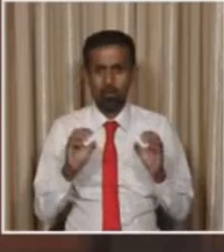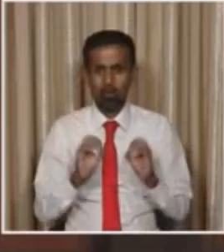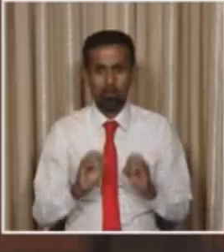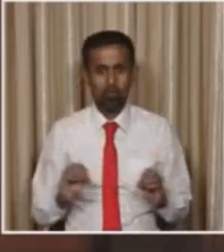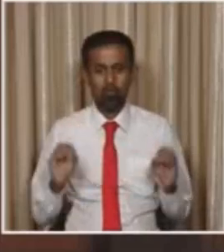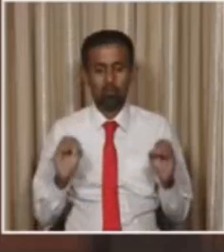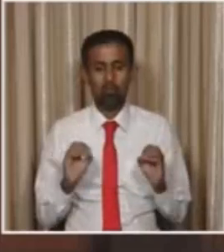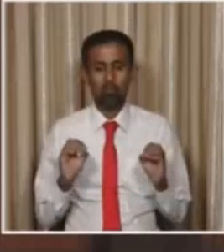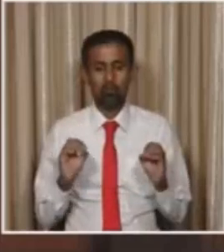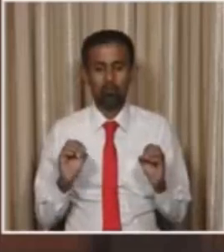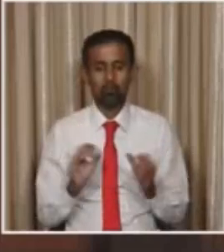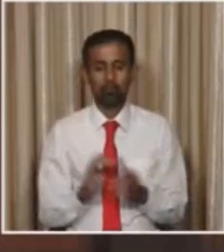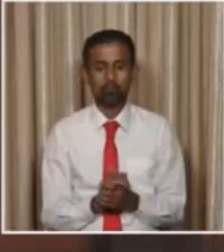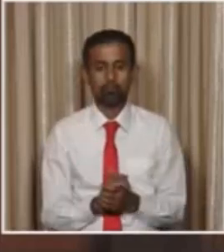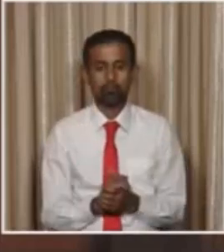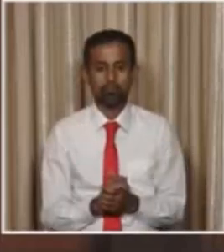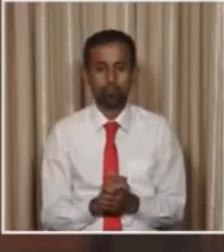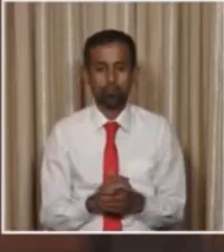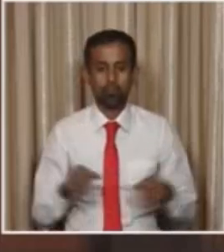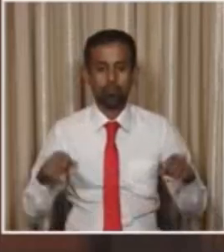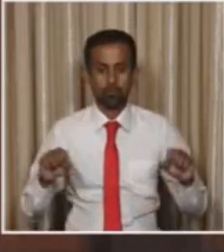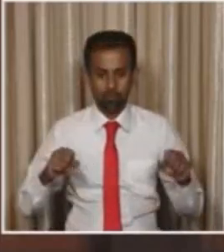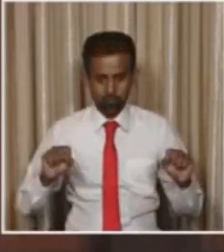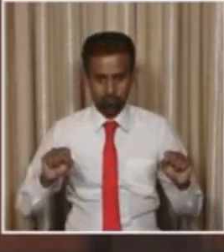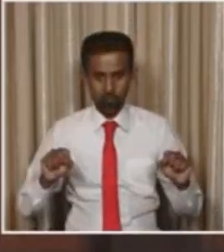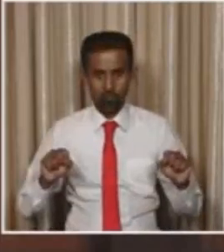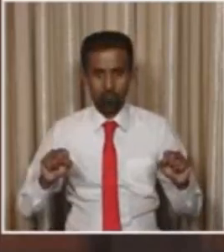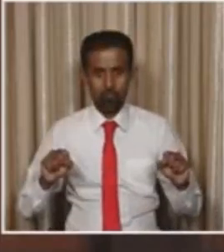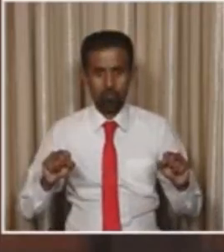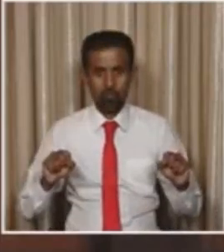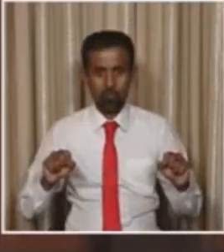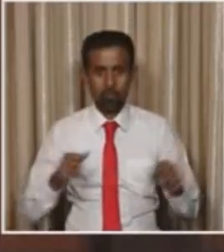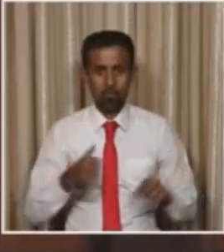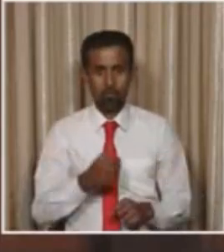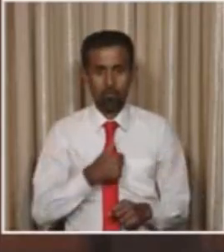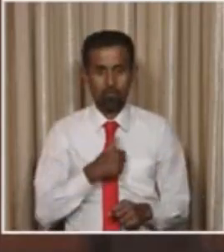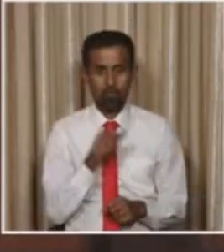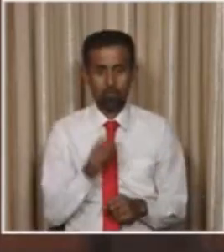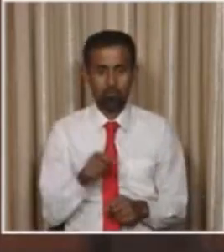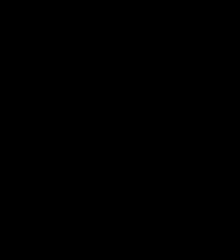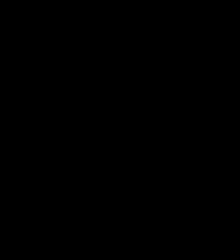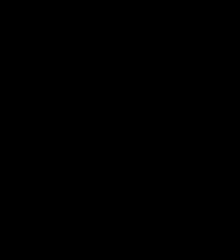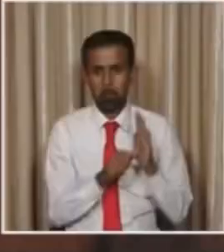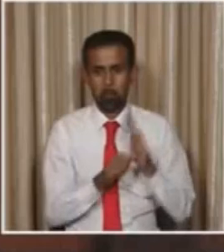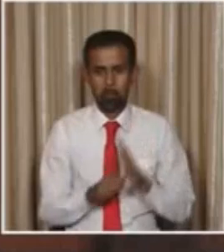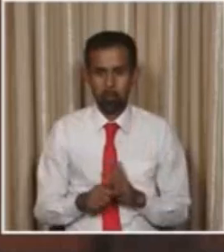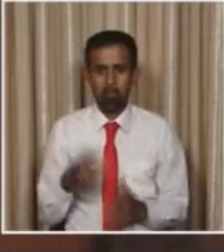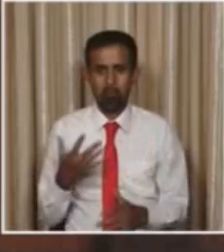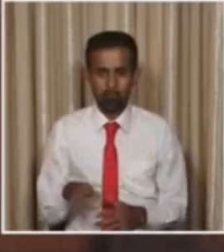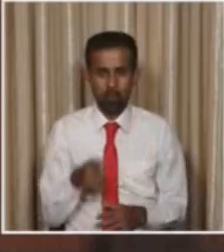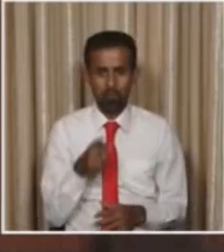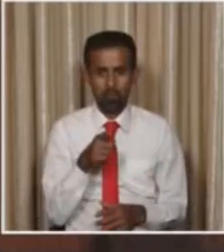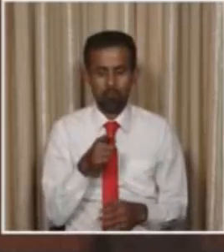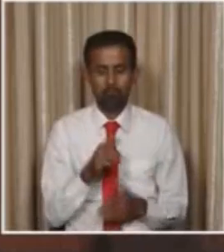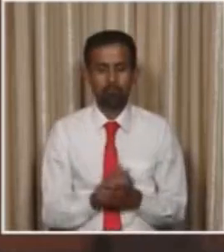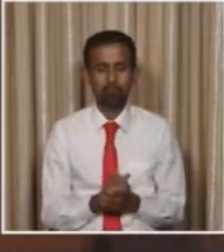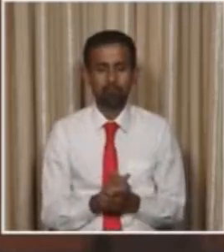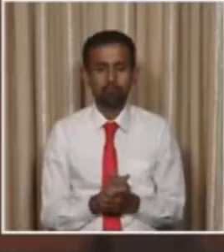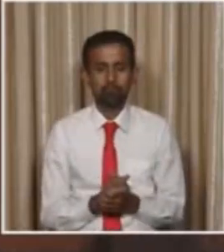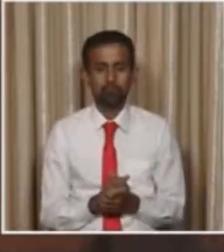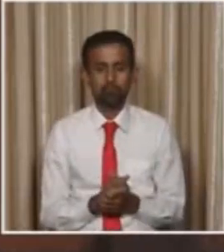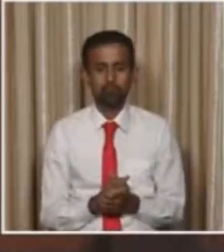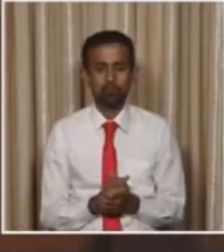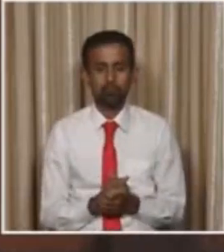நாடாளுமன்றத்தில் ஒத்திவைப்பு பிரேரணையின் போது தெரிவித்தார். அவர் தொடர்ந்து உரையாற்றுகையில் கௌரவ முன்னாள் அமைச்சர்